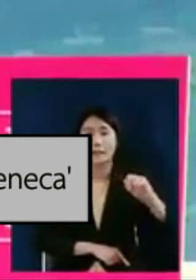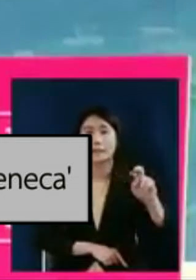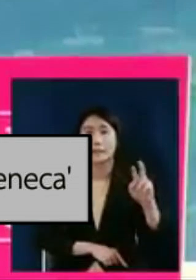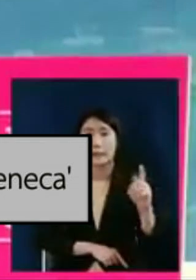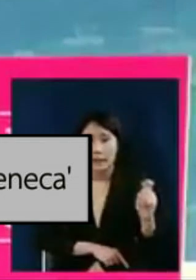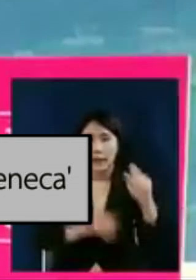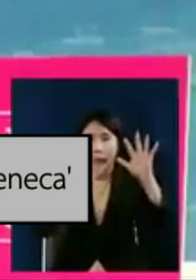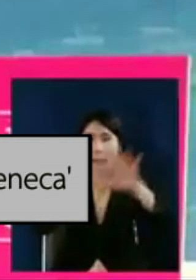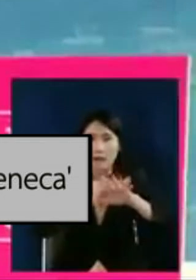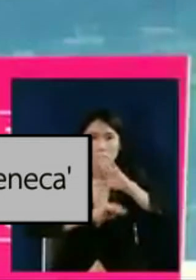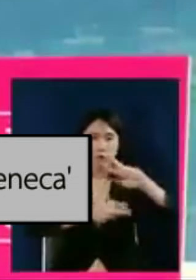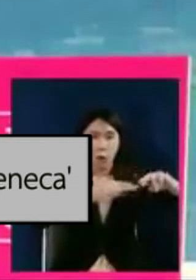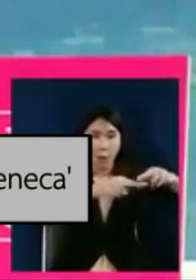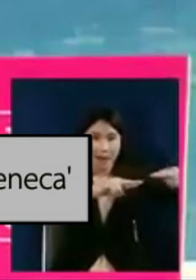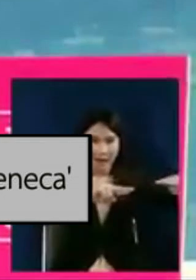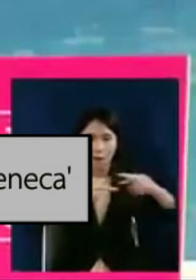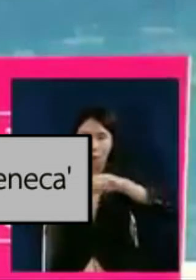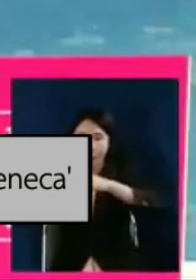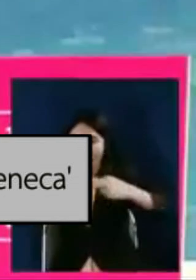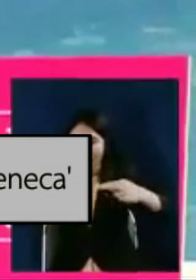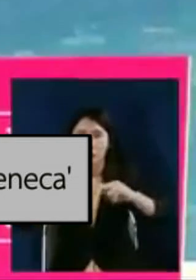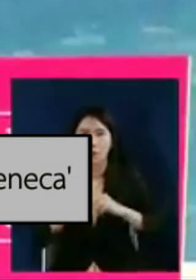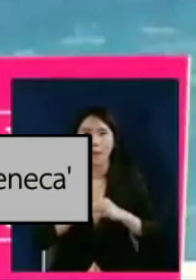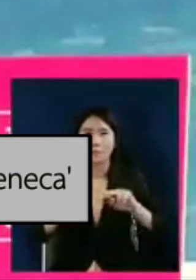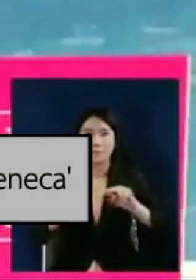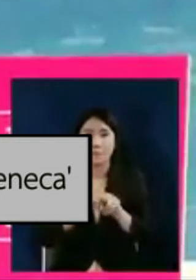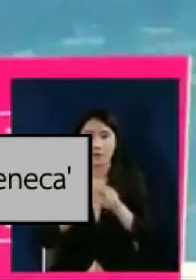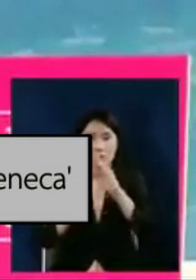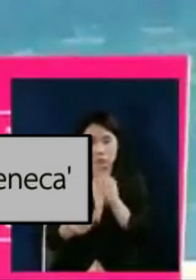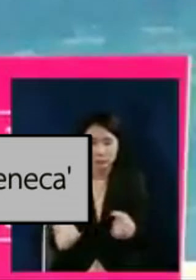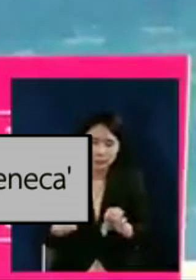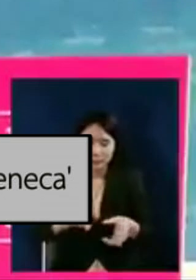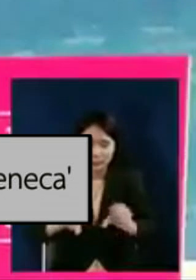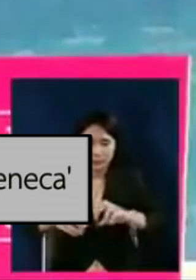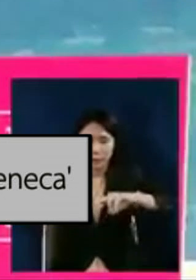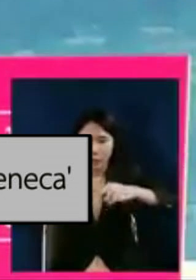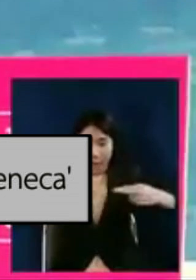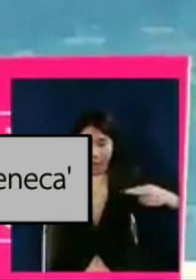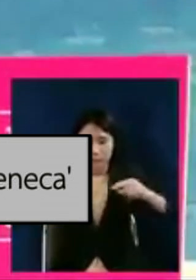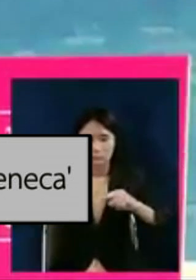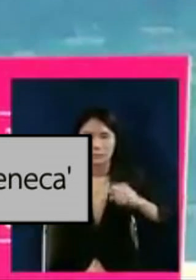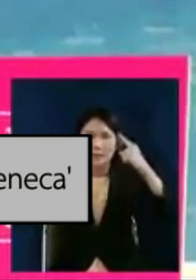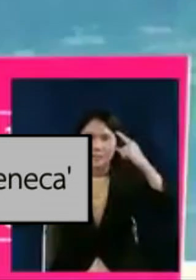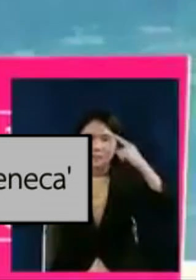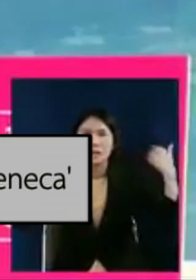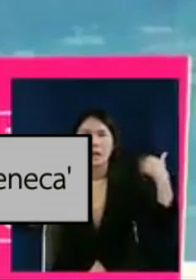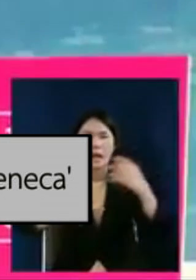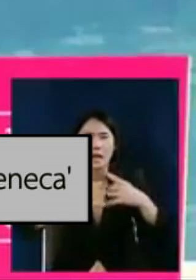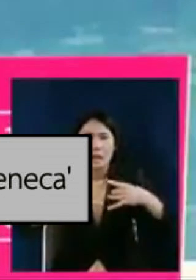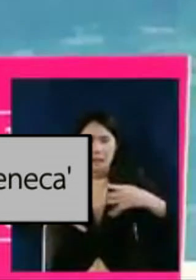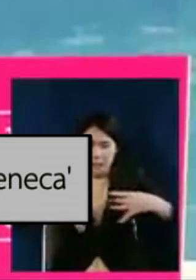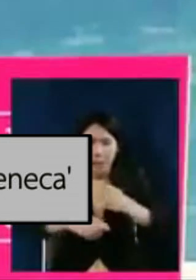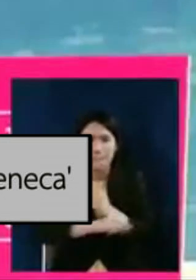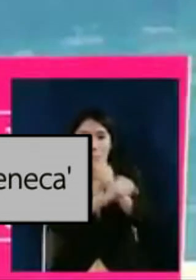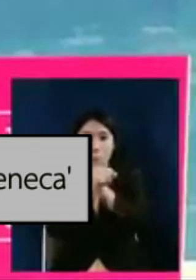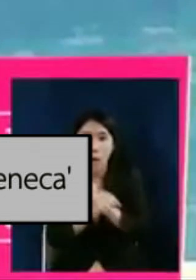and aของไวรัสฝากไว้ให้กับไวรัสนะแต่ไวรัสที่นี้เนี่ยนะครับใช้แอปติโนไวรัสแล้ว